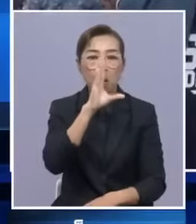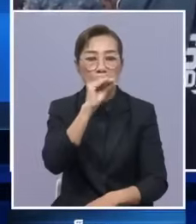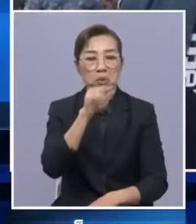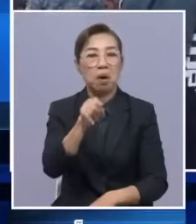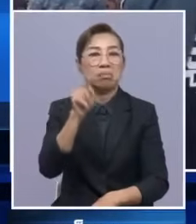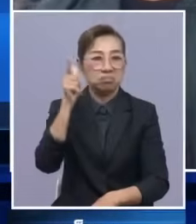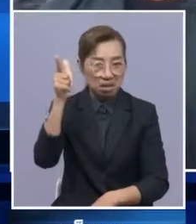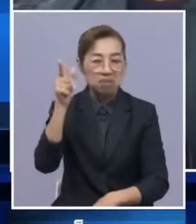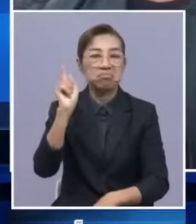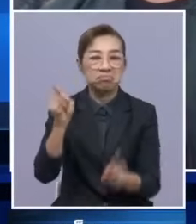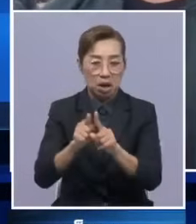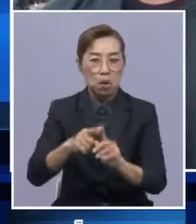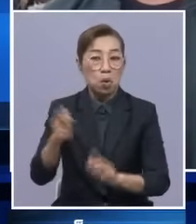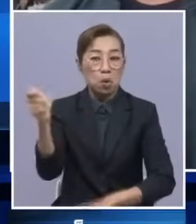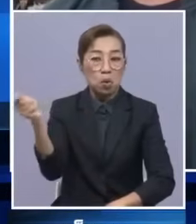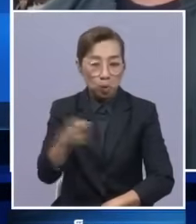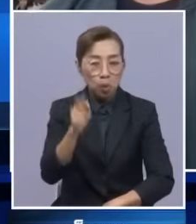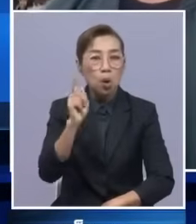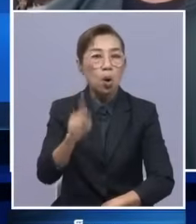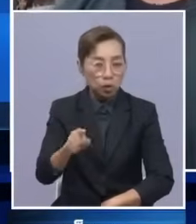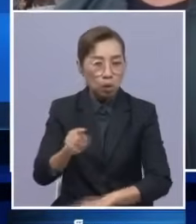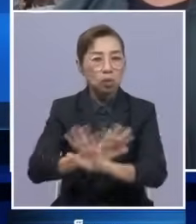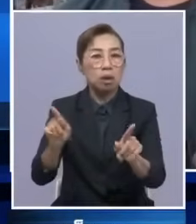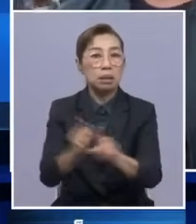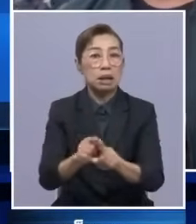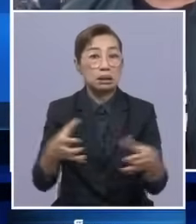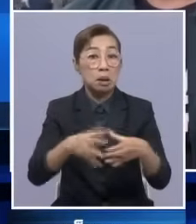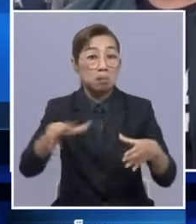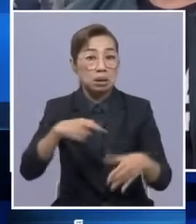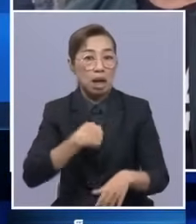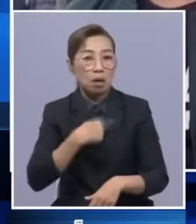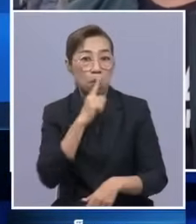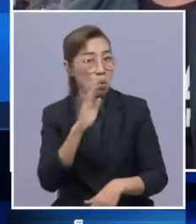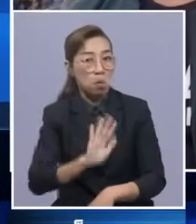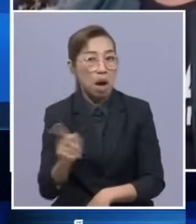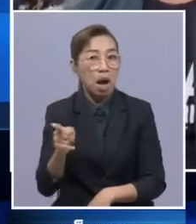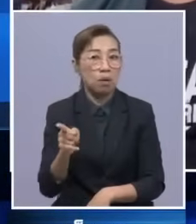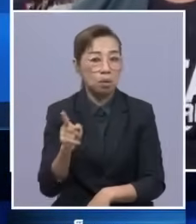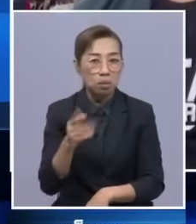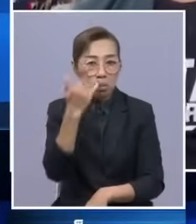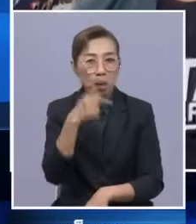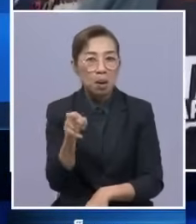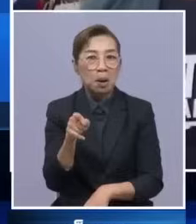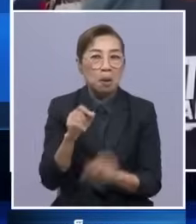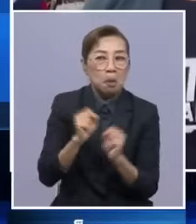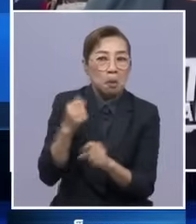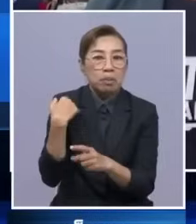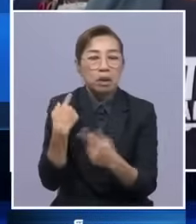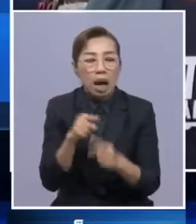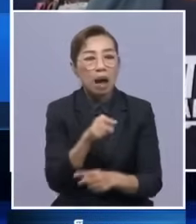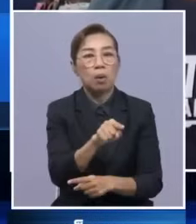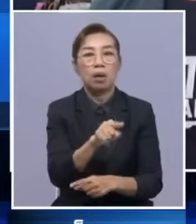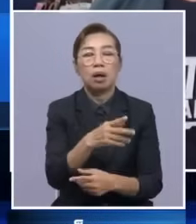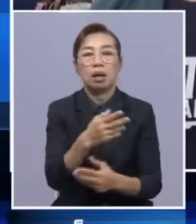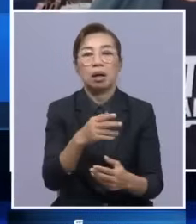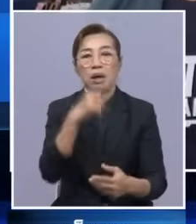รจะได้รับสิทธิ์นี้ ใช่ทางที่ตอนนี้เพื่อไทยอาจจะมองว่า เขาไม่กล้าที่จะพูดถึงกรณีนี้ด้วยซ้ำนะ นั่นน่ะสิเพราะ